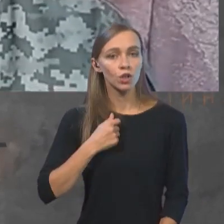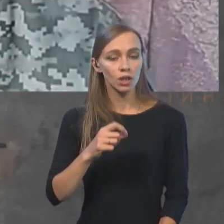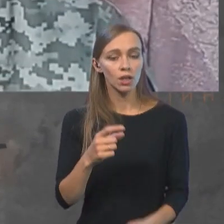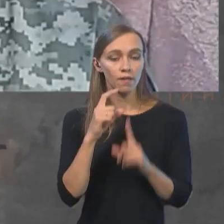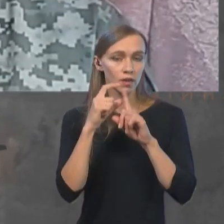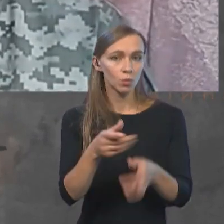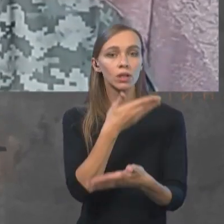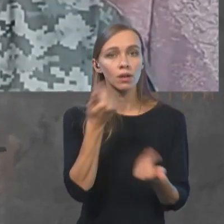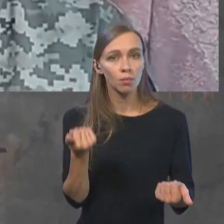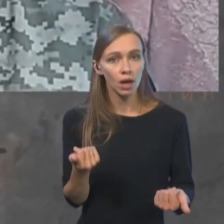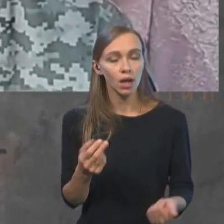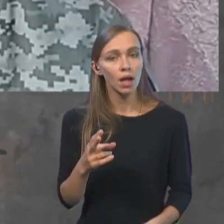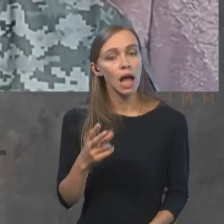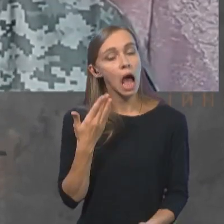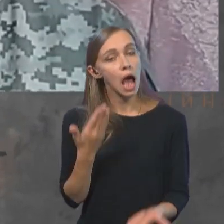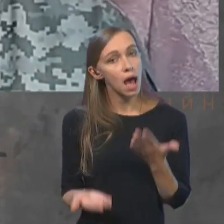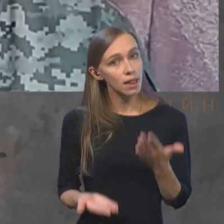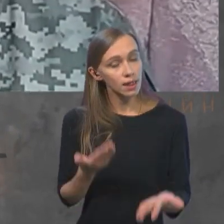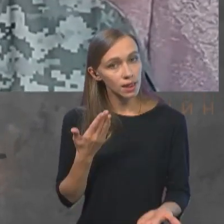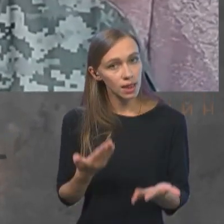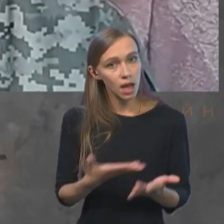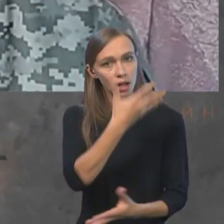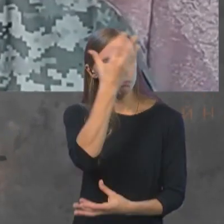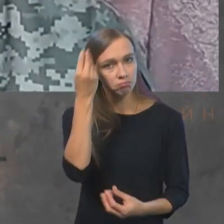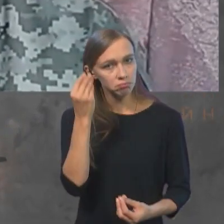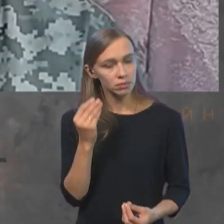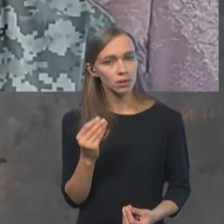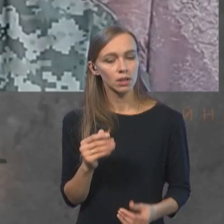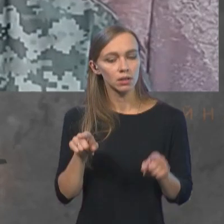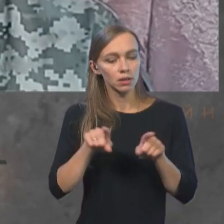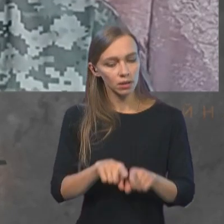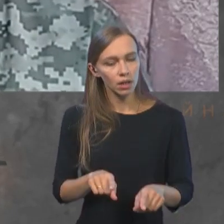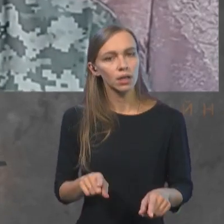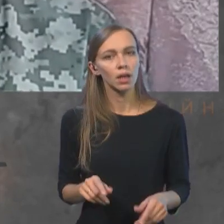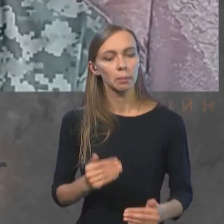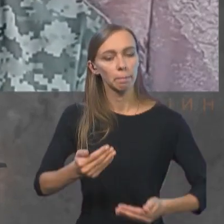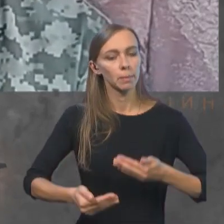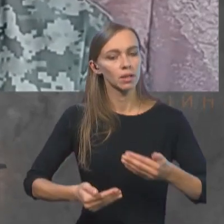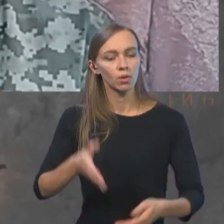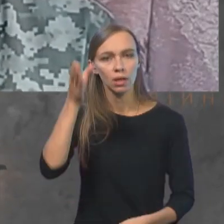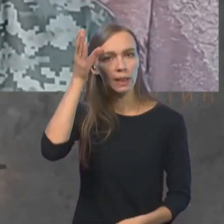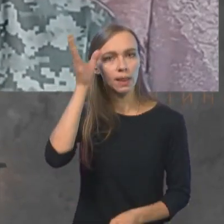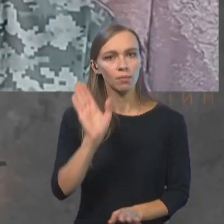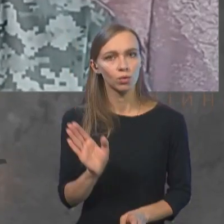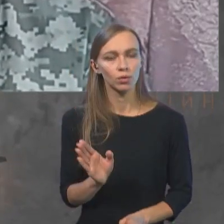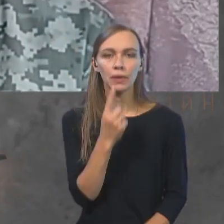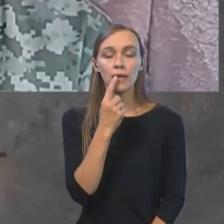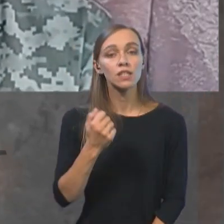нехтувати таким підходом було би вершиною немудрості. Пане Петре, з військової точки